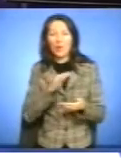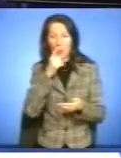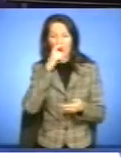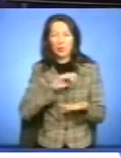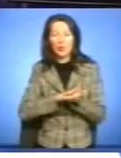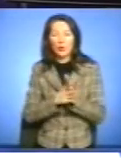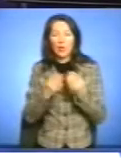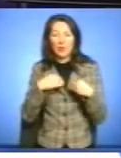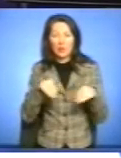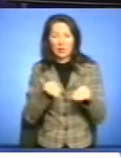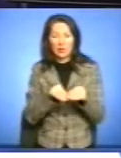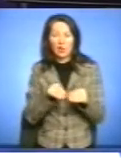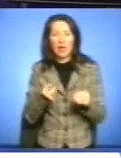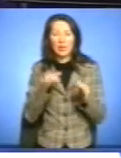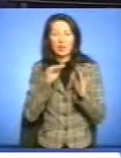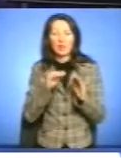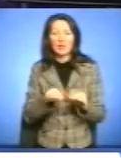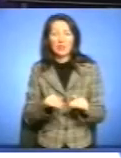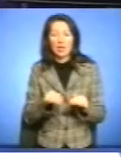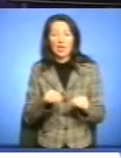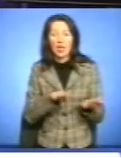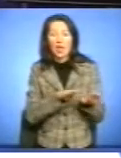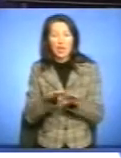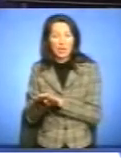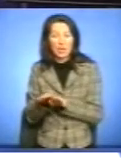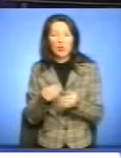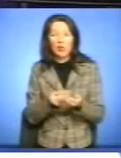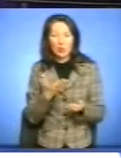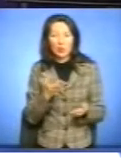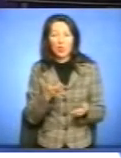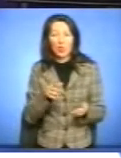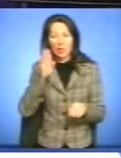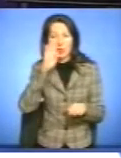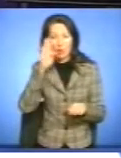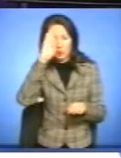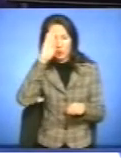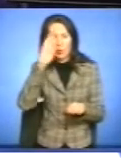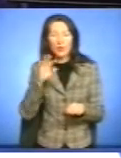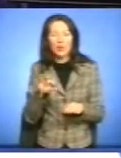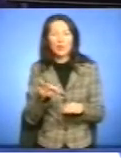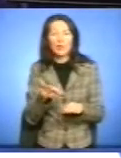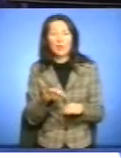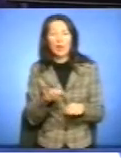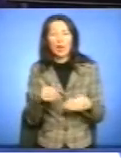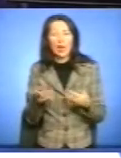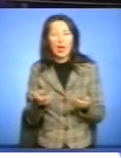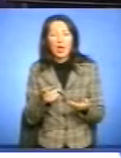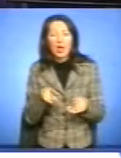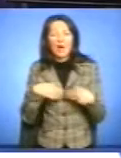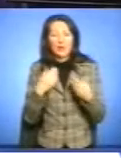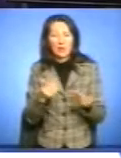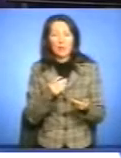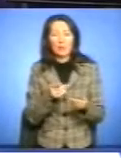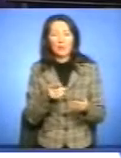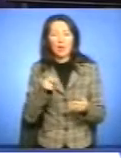рівень внутрішньої тривоги у чоловіків спонукає їх вдаватися до пікапу – мистецтва зваблювання. Це висновки з наукових робіт